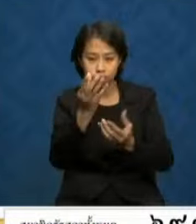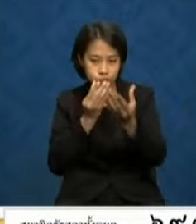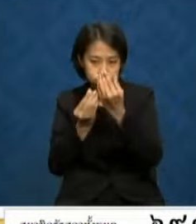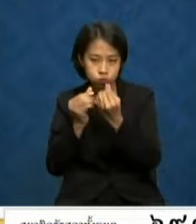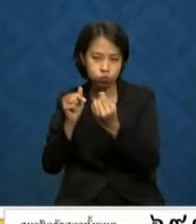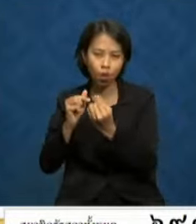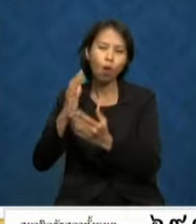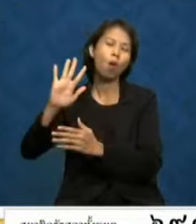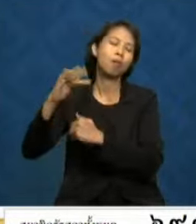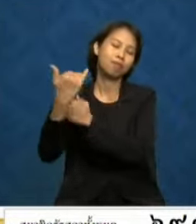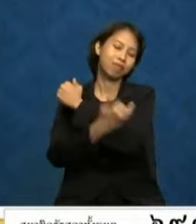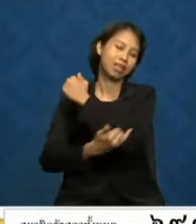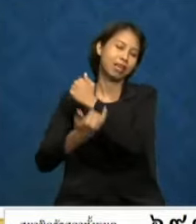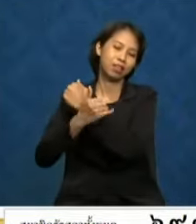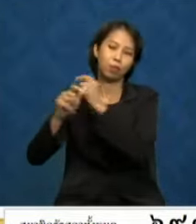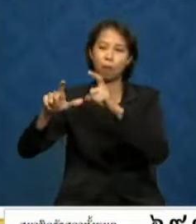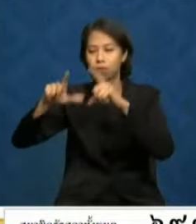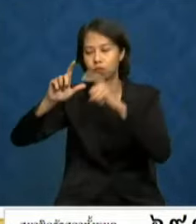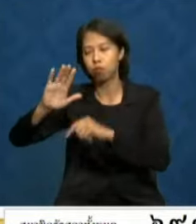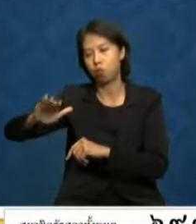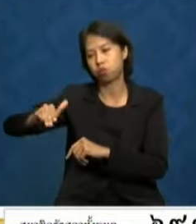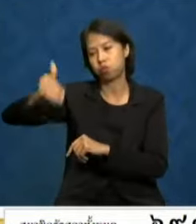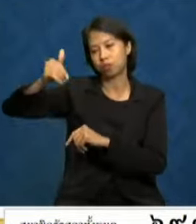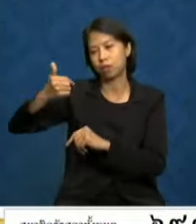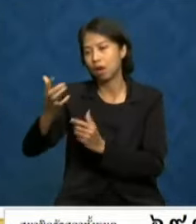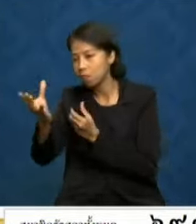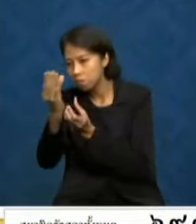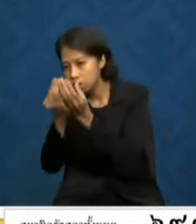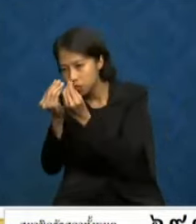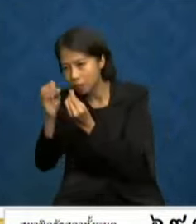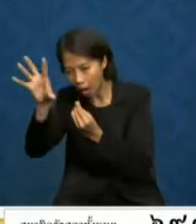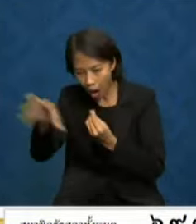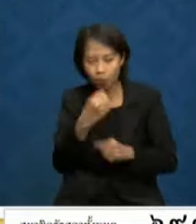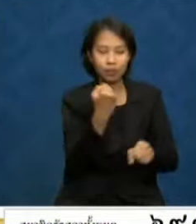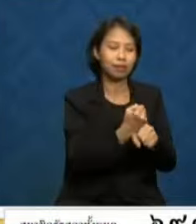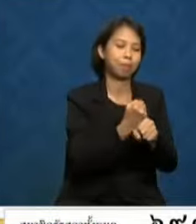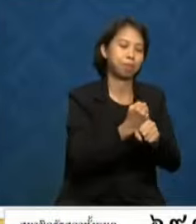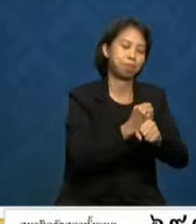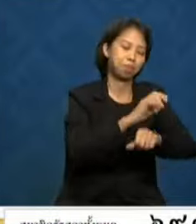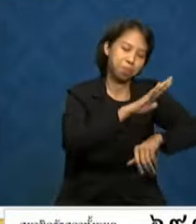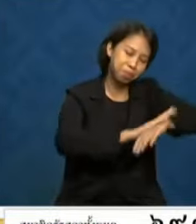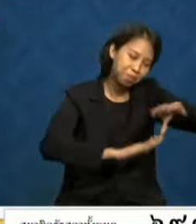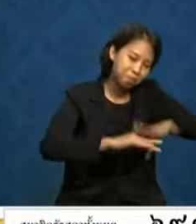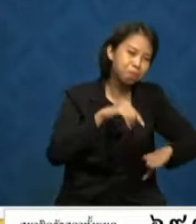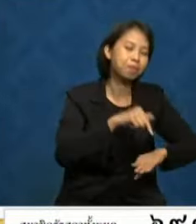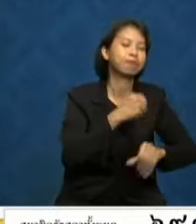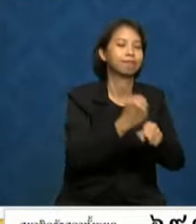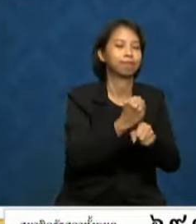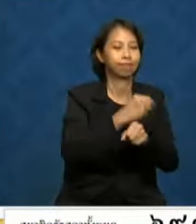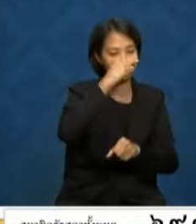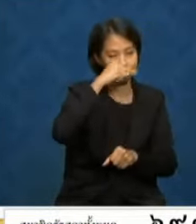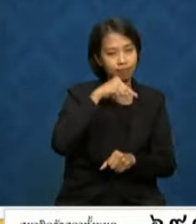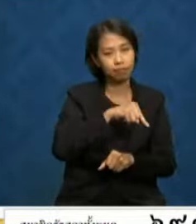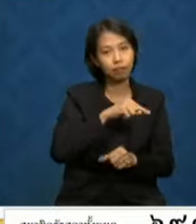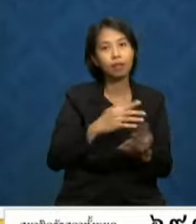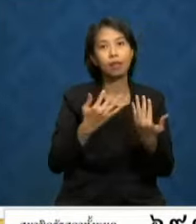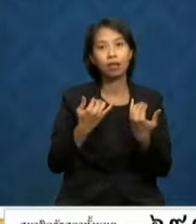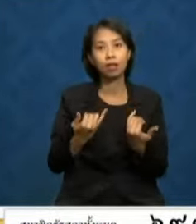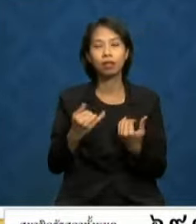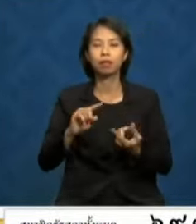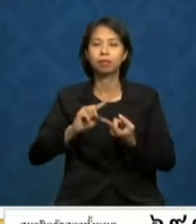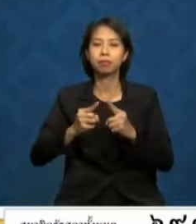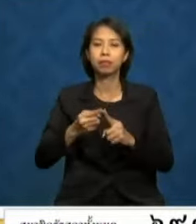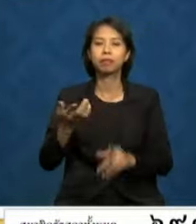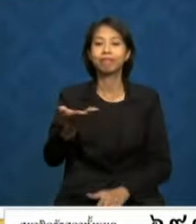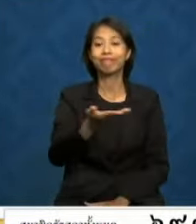ที่พัฒนาแล้วนะครับมาใช้กับประเทศเราทีนี้เพื่อนสมาชิกรัฐสภาไม่ว่าจะ